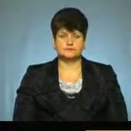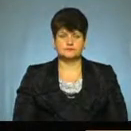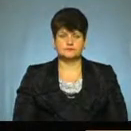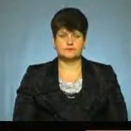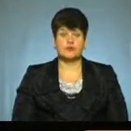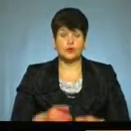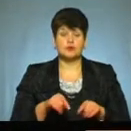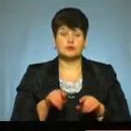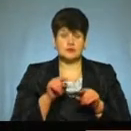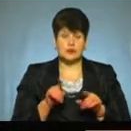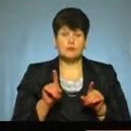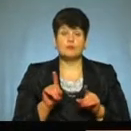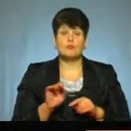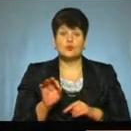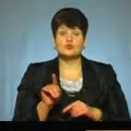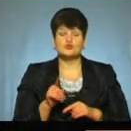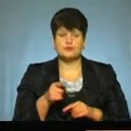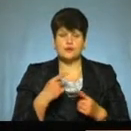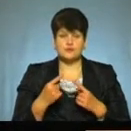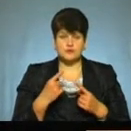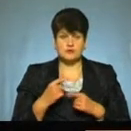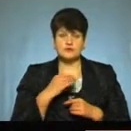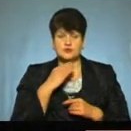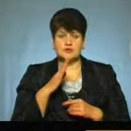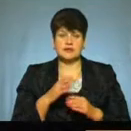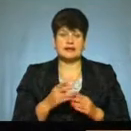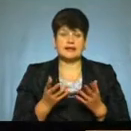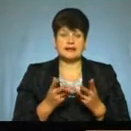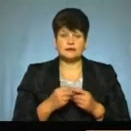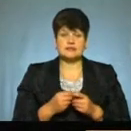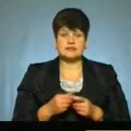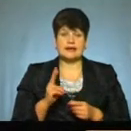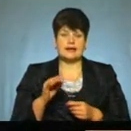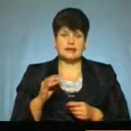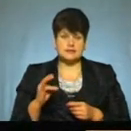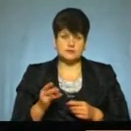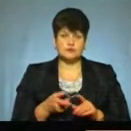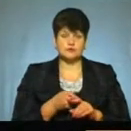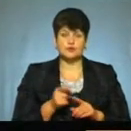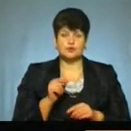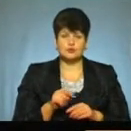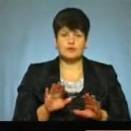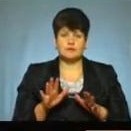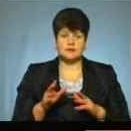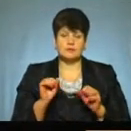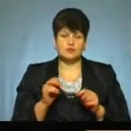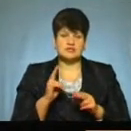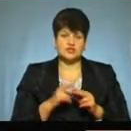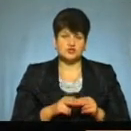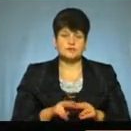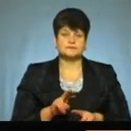Власне, те, про що ви говорили, відсутність достатньої кількості кисню призводить до випадків, які можуть закінчитись летально.